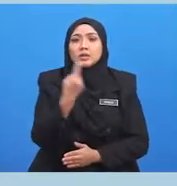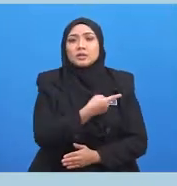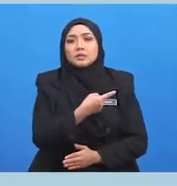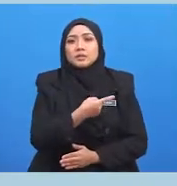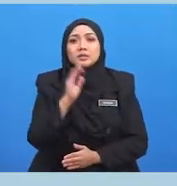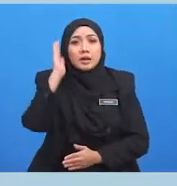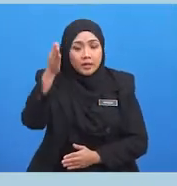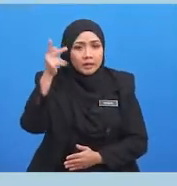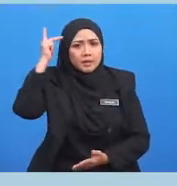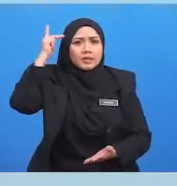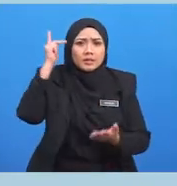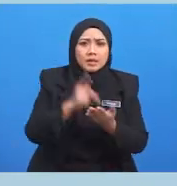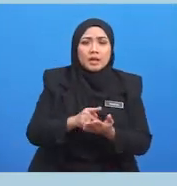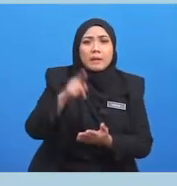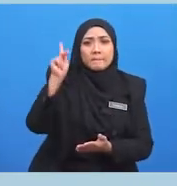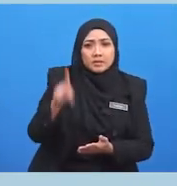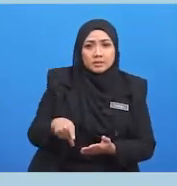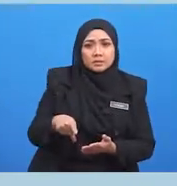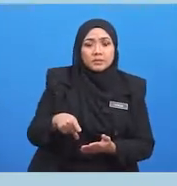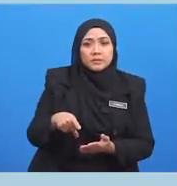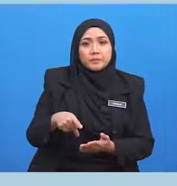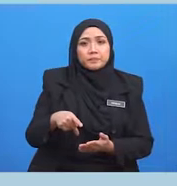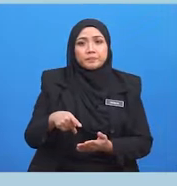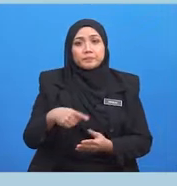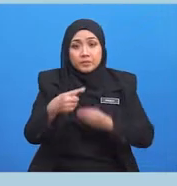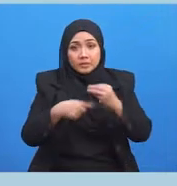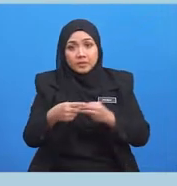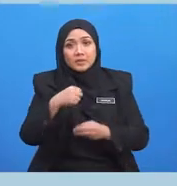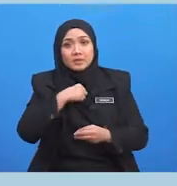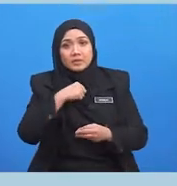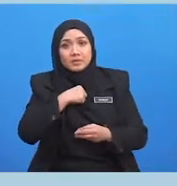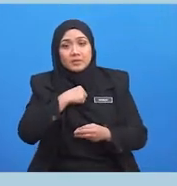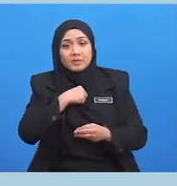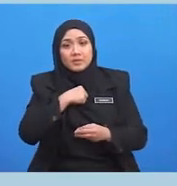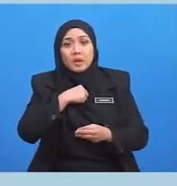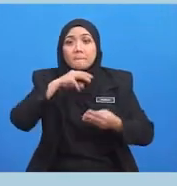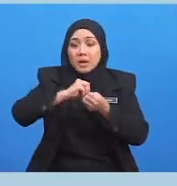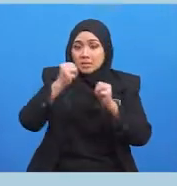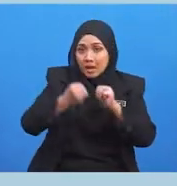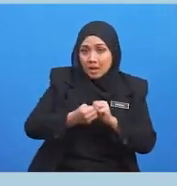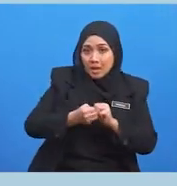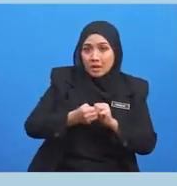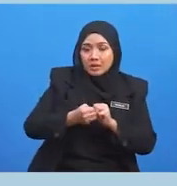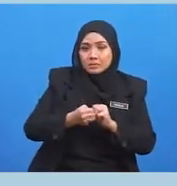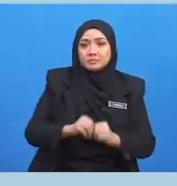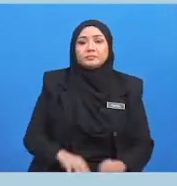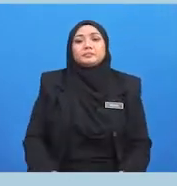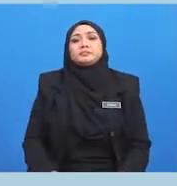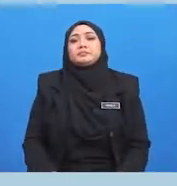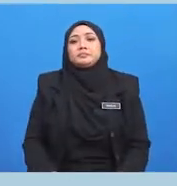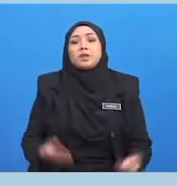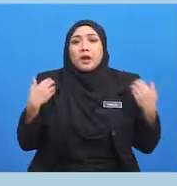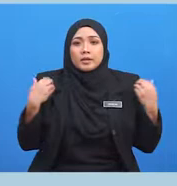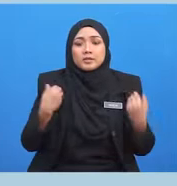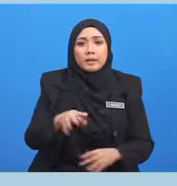mengenal pasti latar belakang masalah. Terdapat 4 perkara utama yang perlu